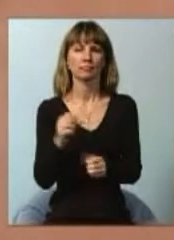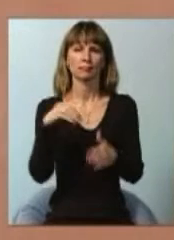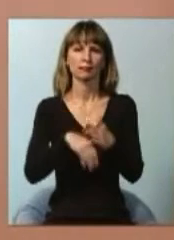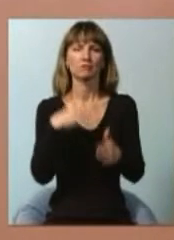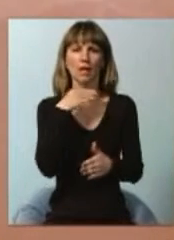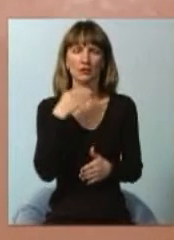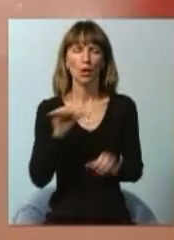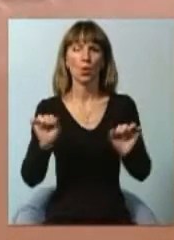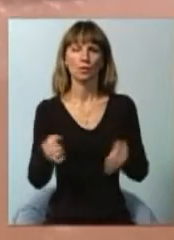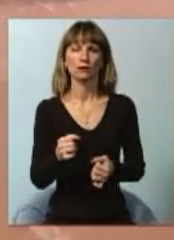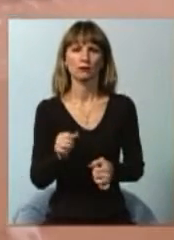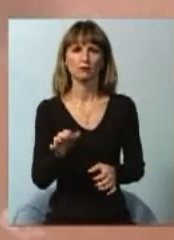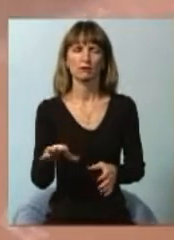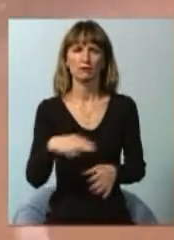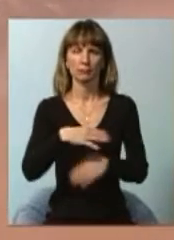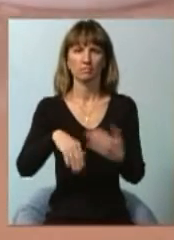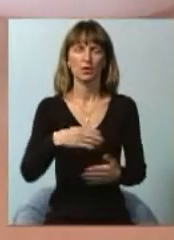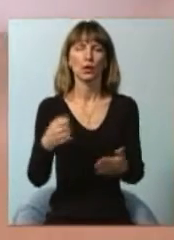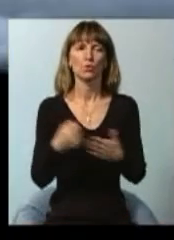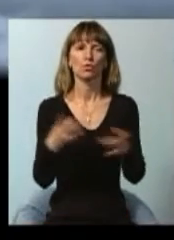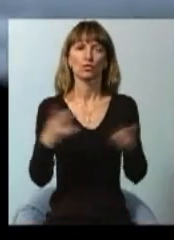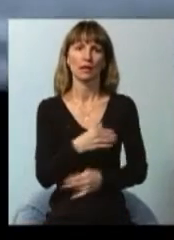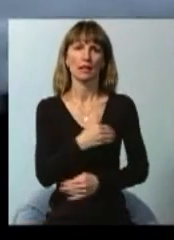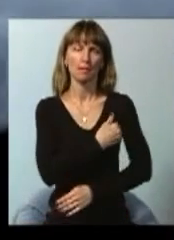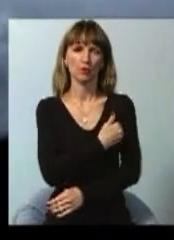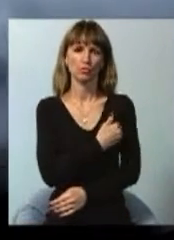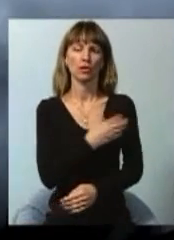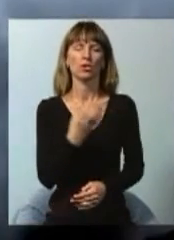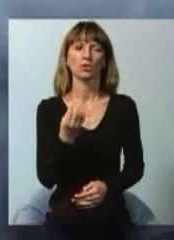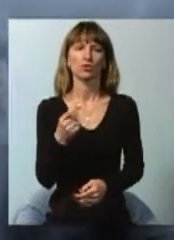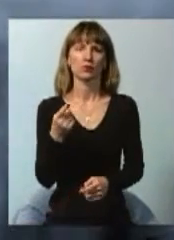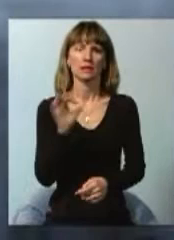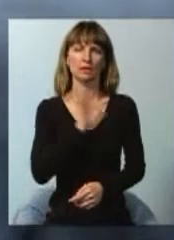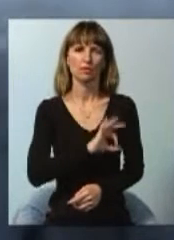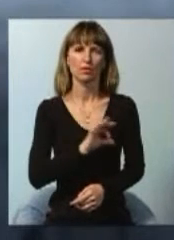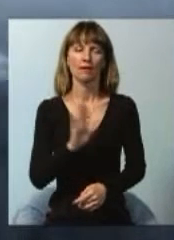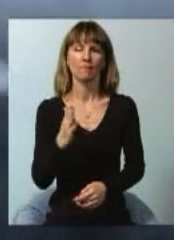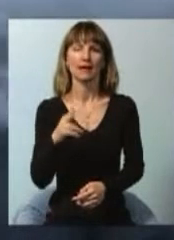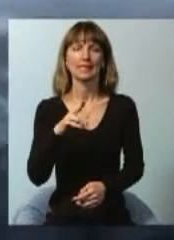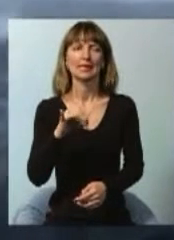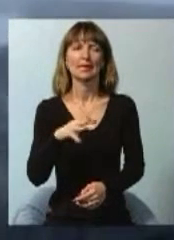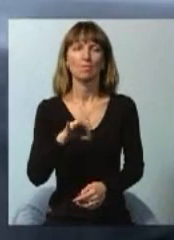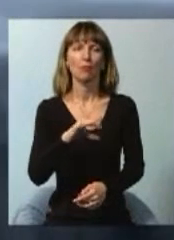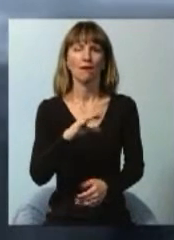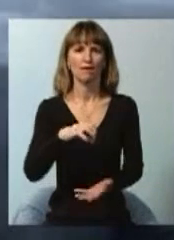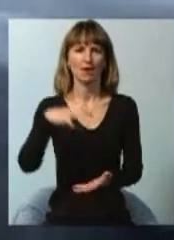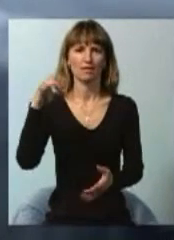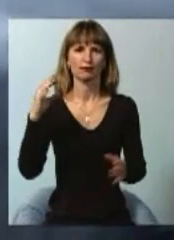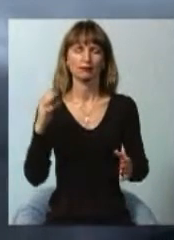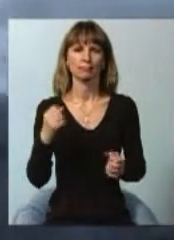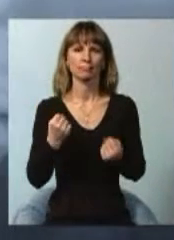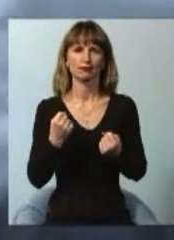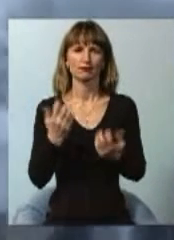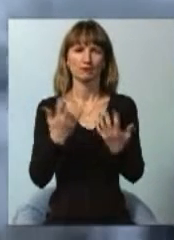самим охолоджуючи масу до потрібної температури. А ще цей інгредієнт використовується в димових машинах для створення ефекту